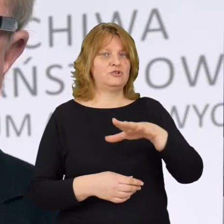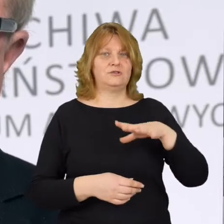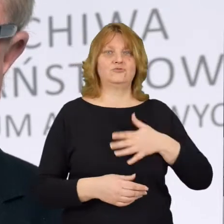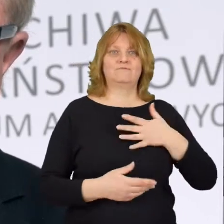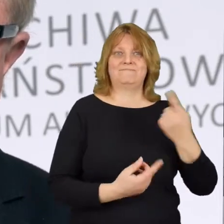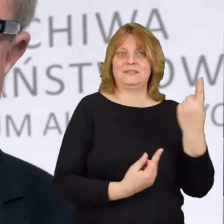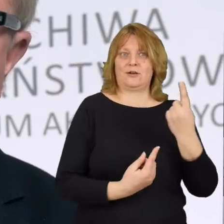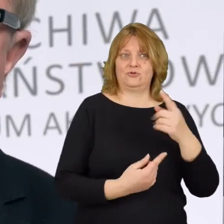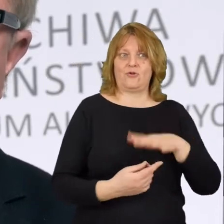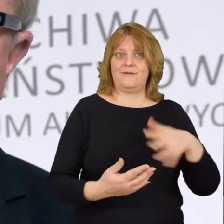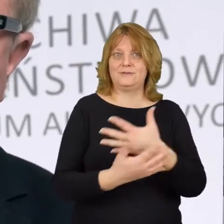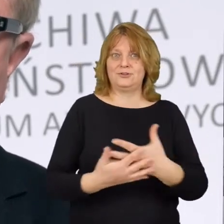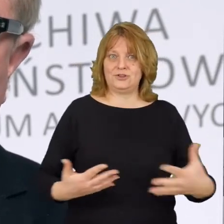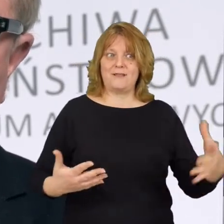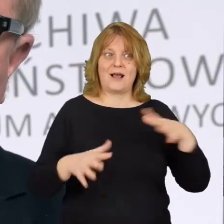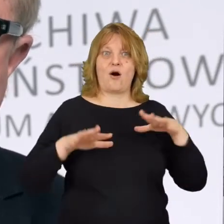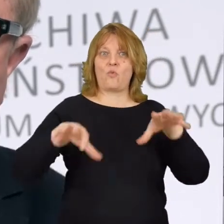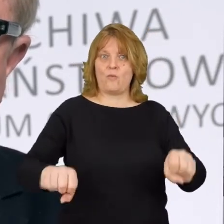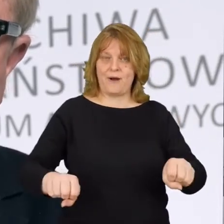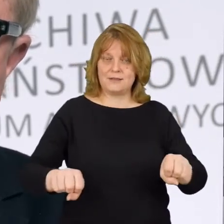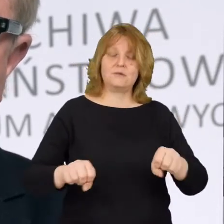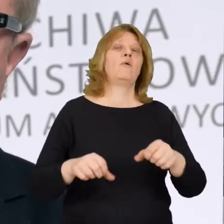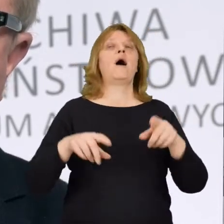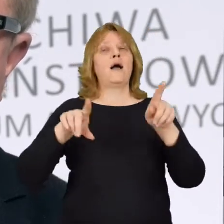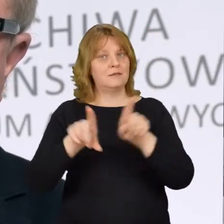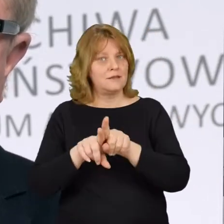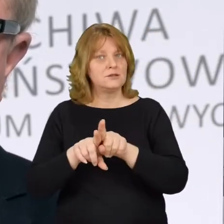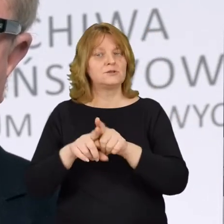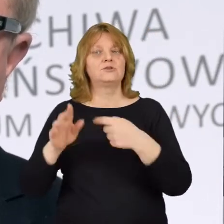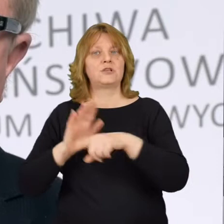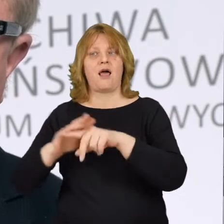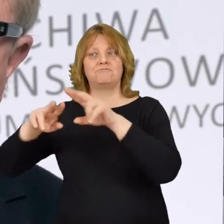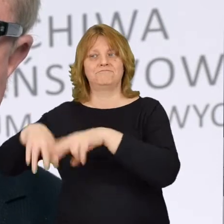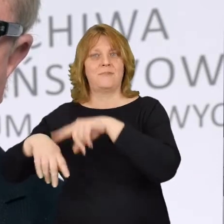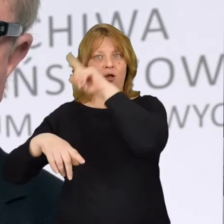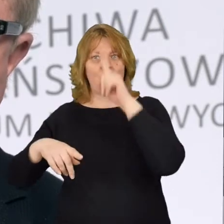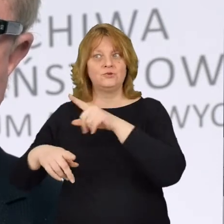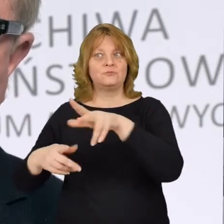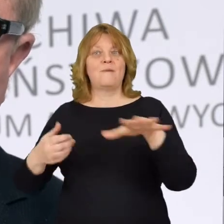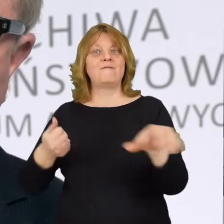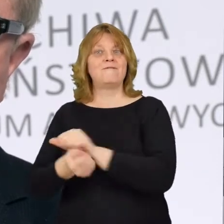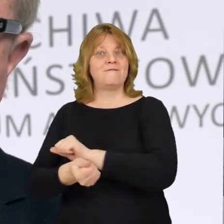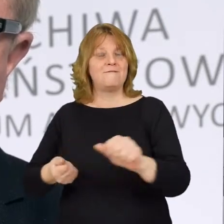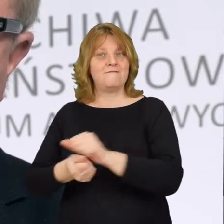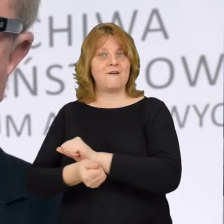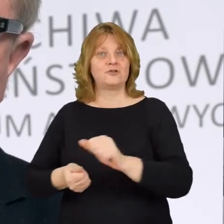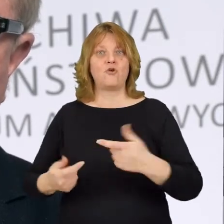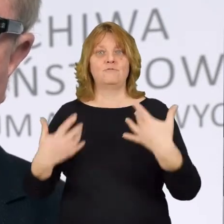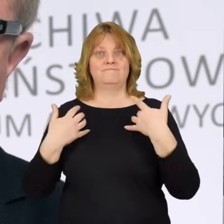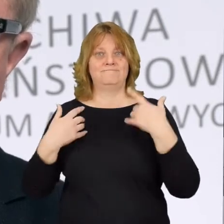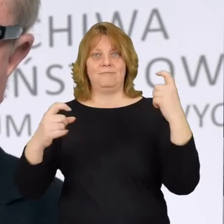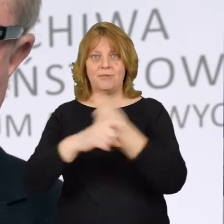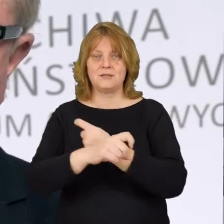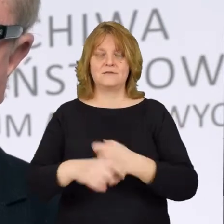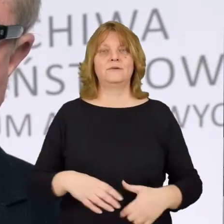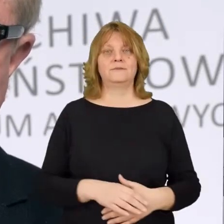ludności zagrożonej okupacją bezpośrednią, jak i dla reszty społeczeństwa walczącego o